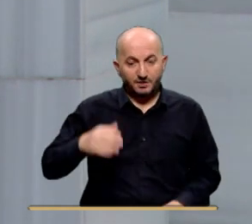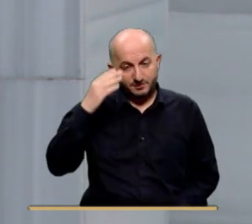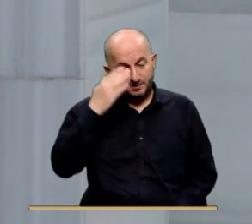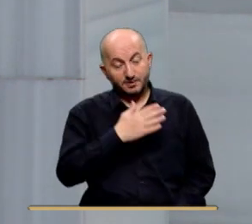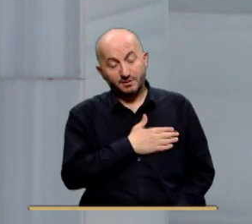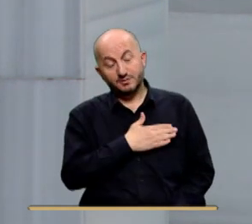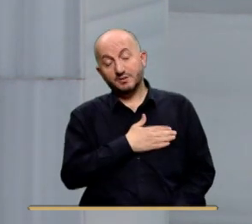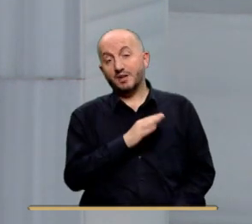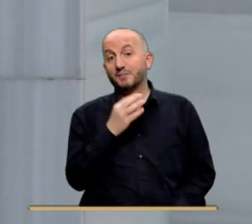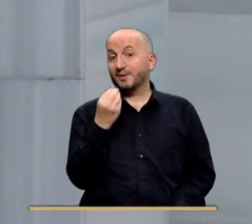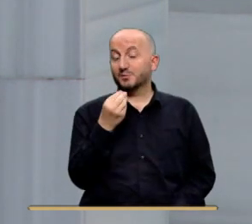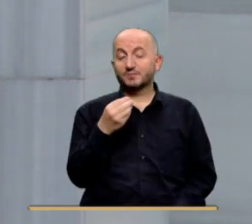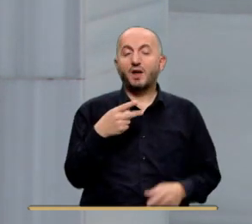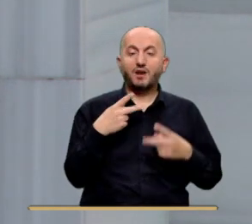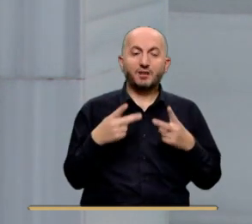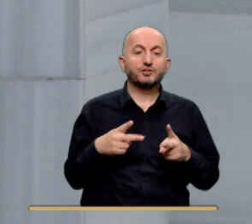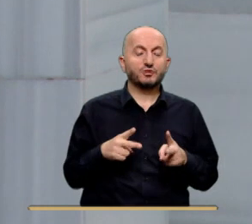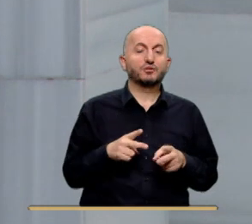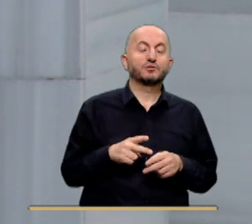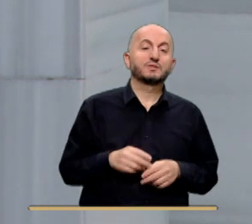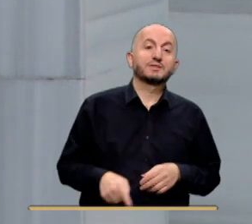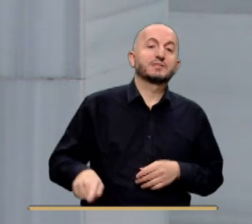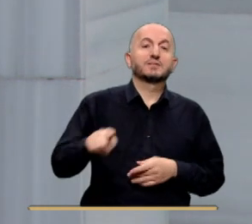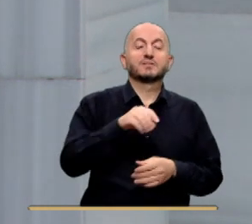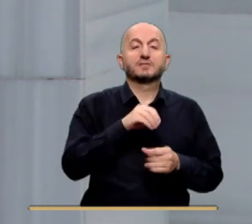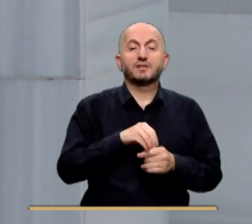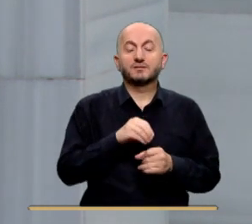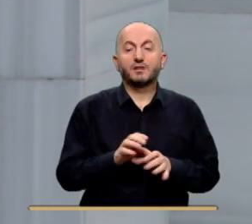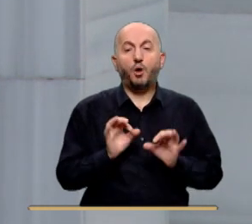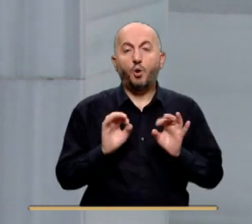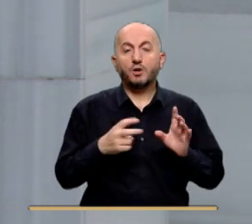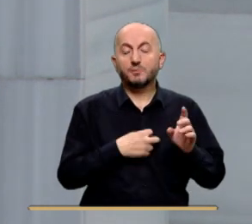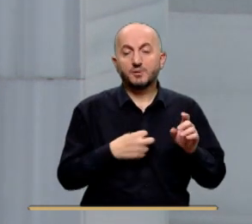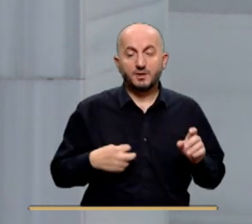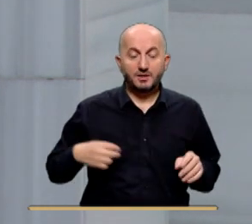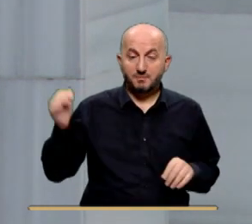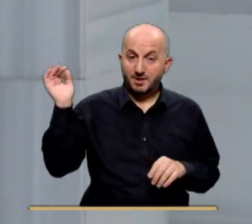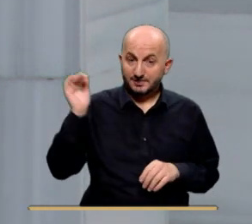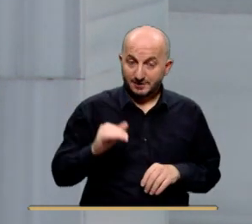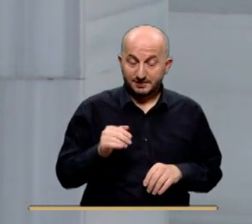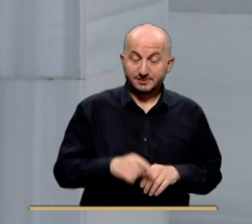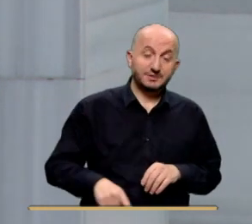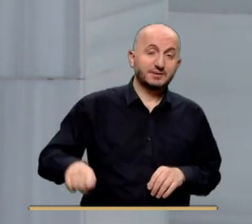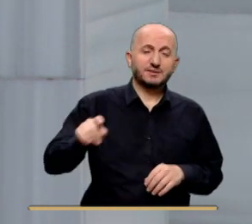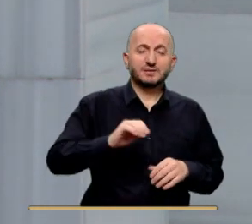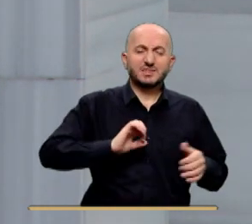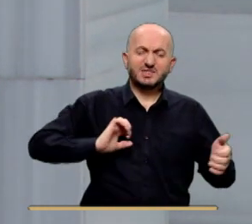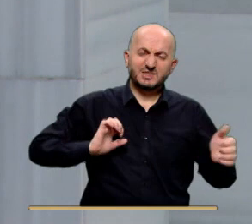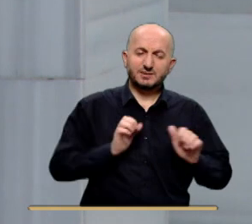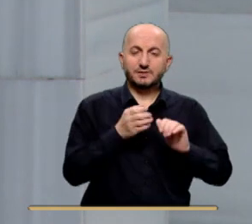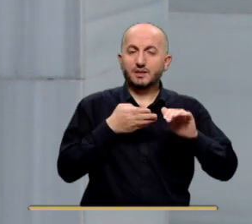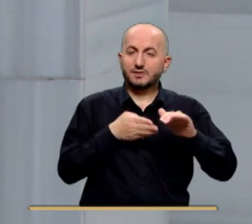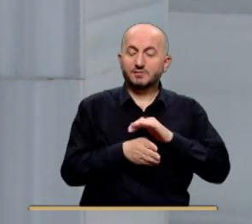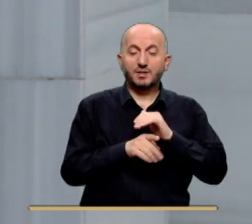vesselam Cenab-ı Hak ne güzel beyan buyuruyor. İçinizden öyle bir peygamber geldi ki sizin sıkıntıya